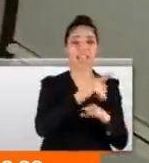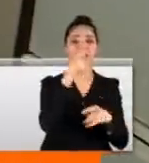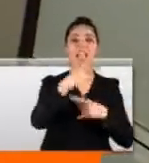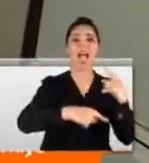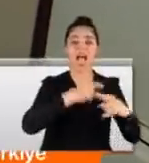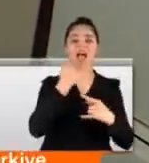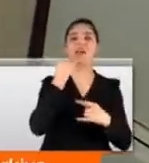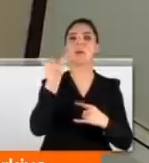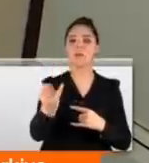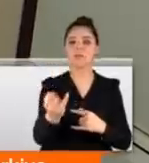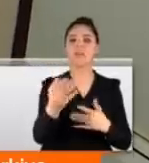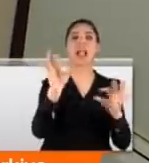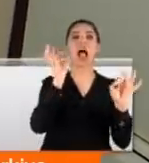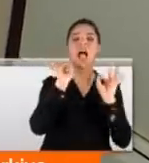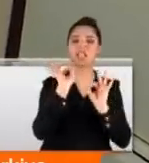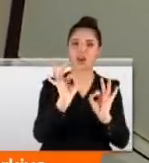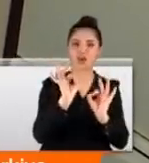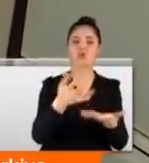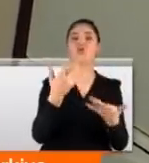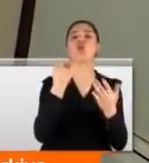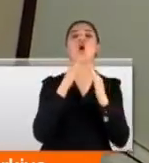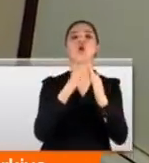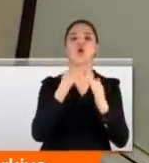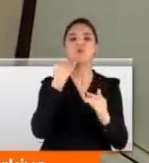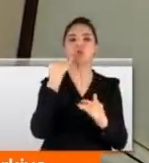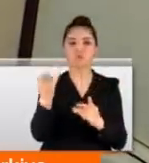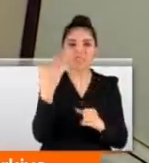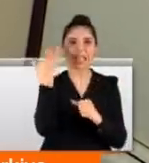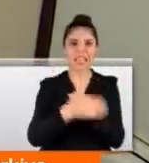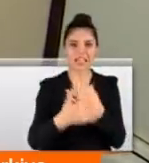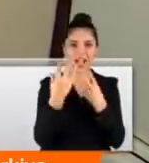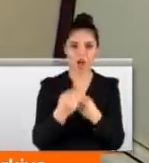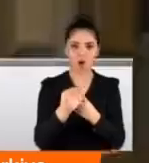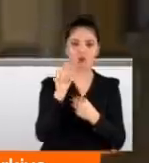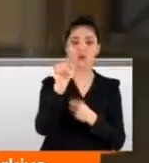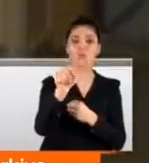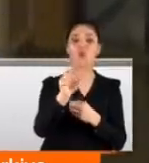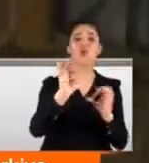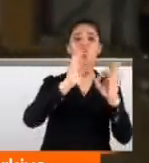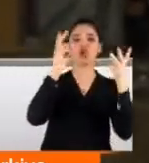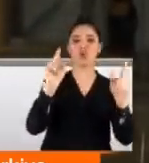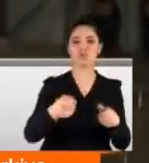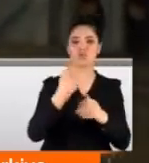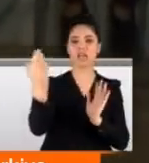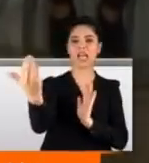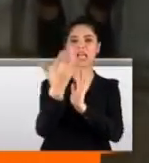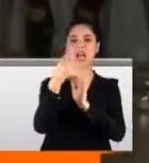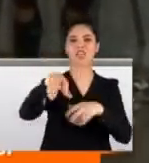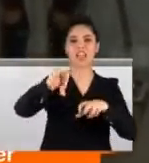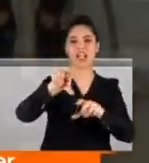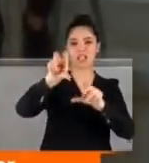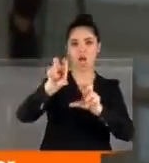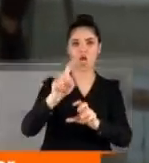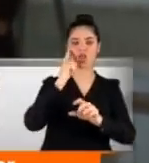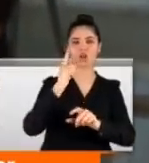akraba ziyaretleri, altın günleri, komşu ziyaretleri yasaklandı. Onlar da bir çözüm buldular. Karşı karşıya